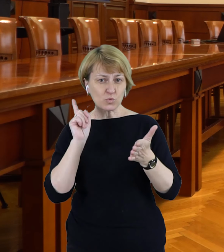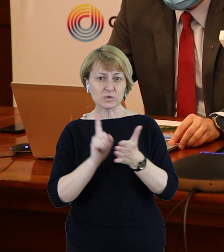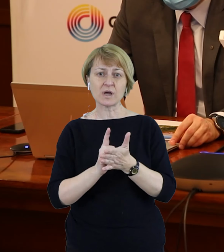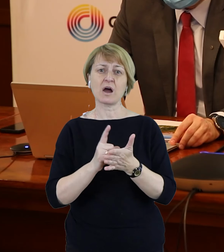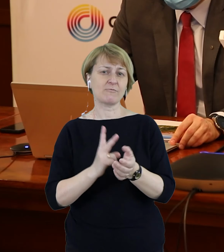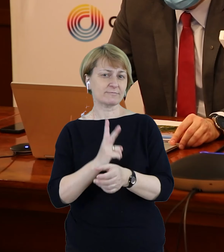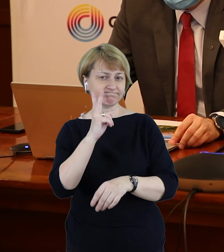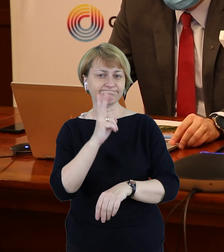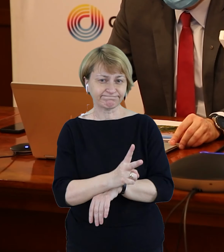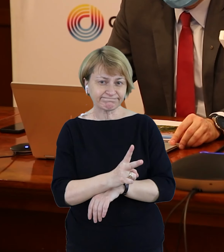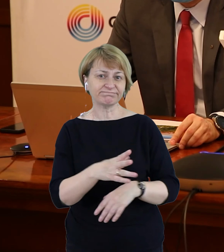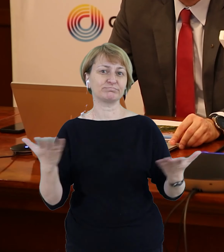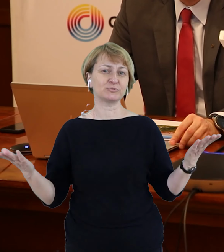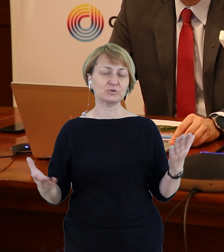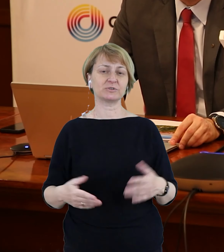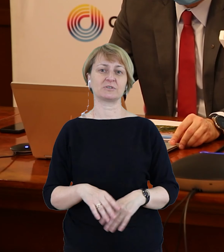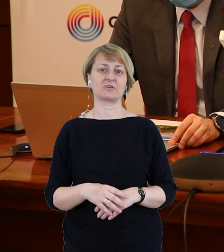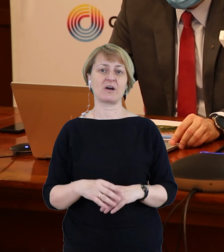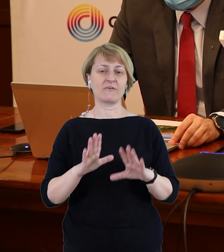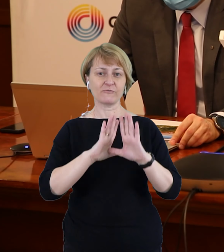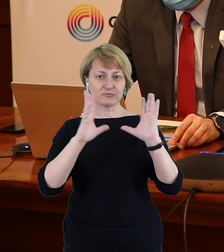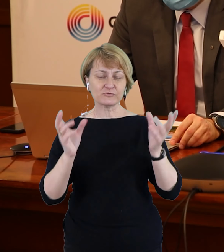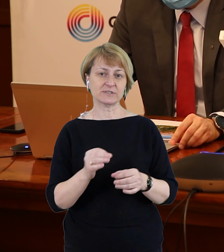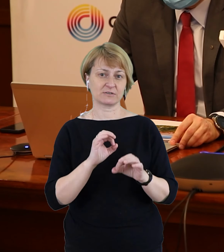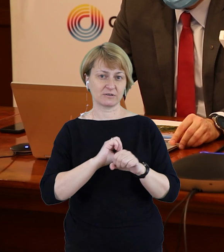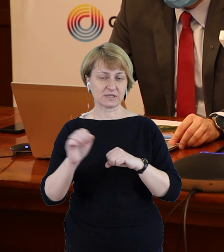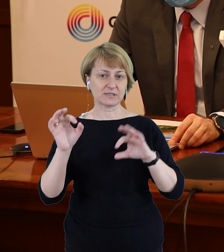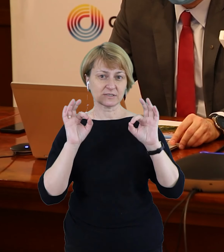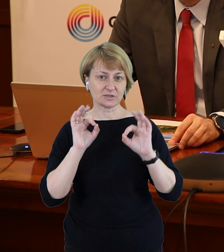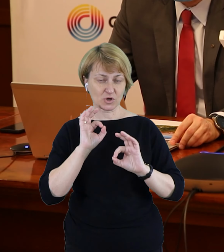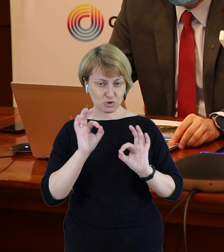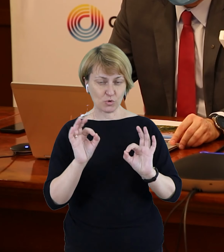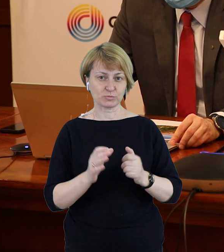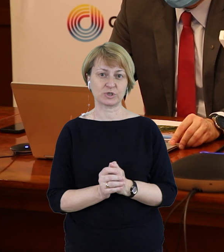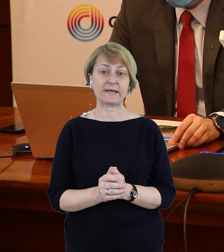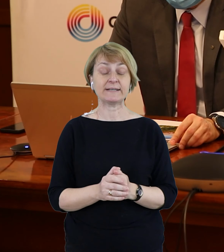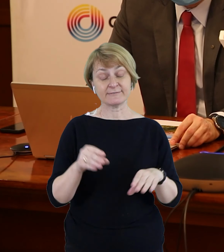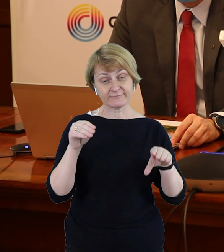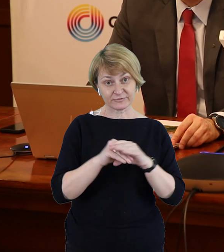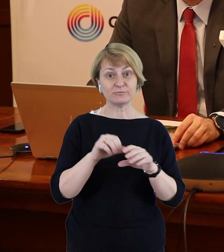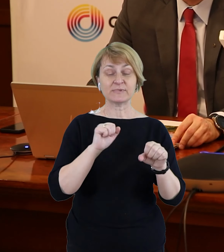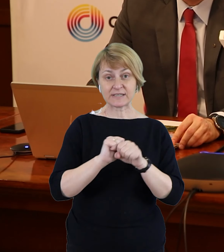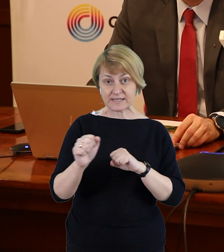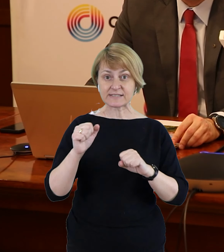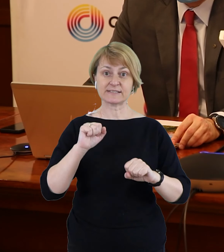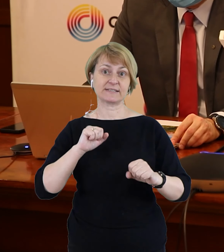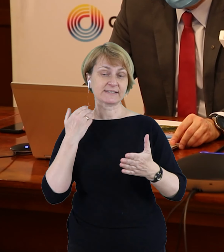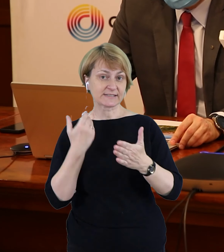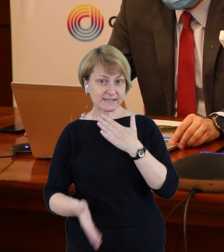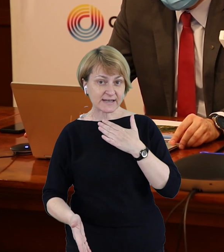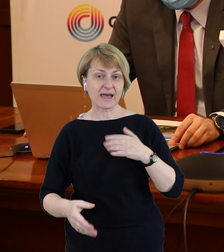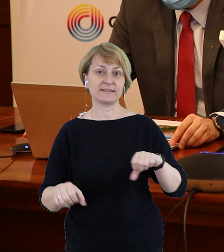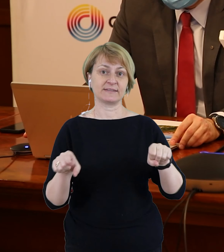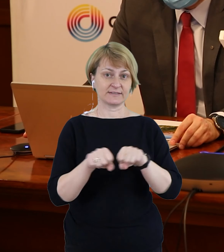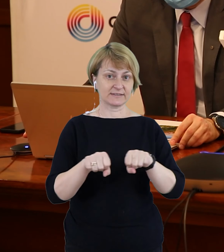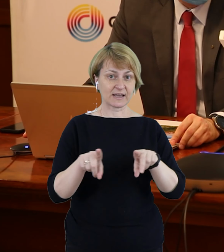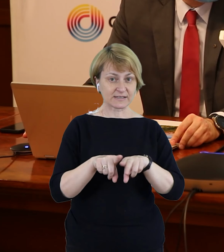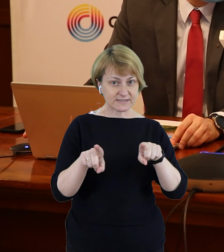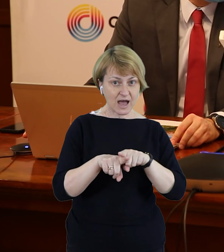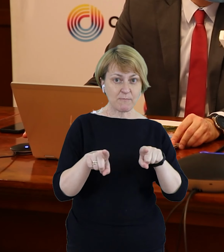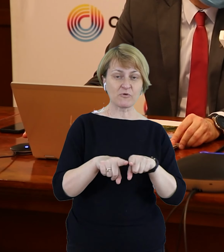się przejść w miarę suchą stopą i o tym za chwilę powiemy, aczkolwiek oczywiście nie bez strat i o tym też będziemy